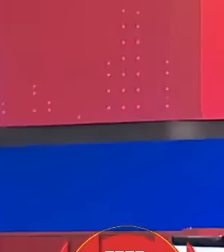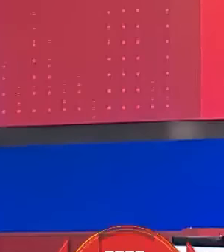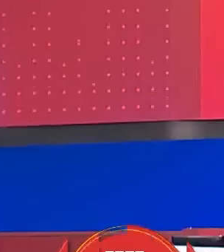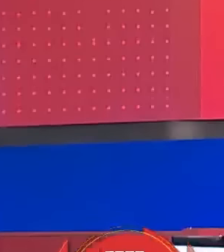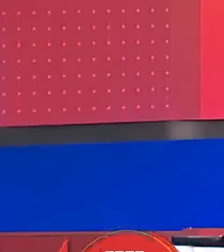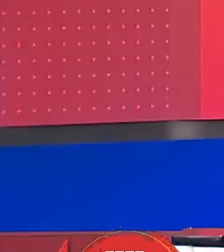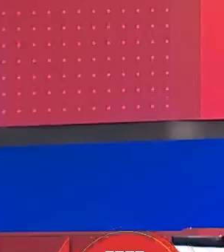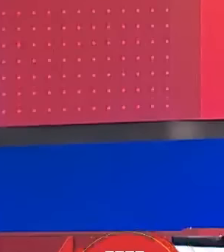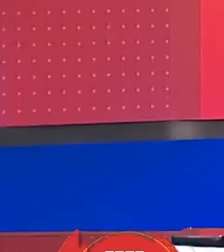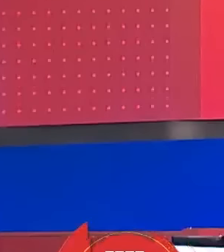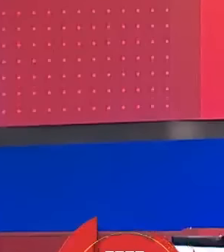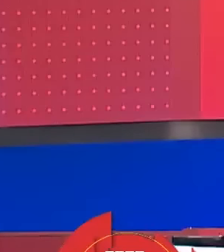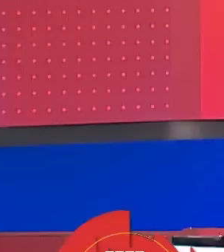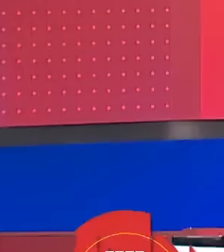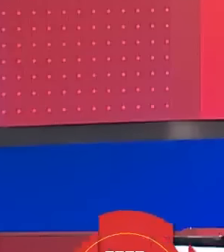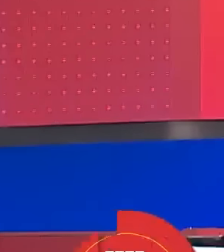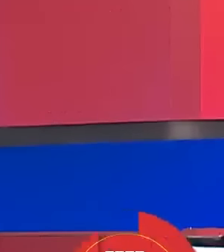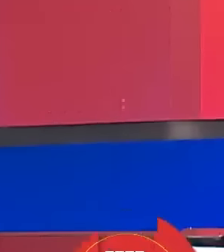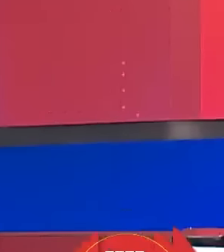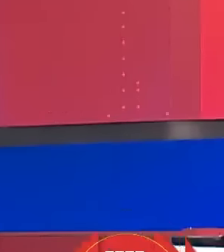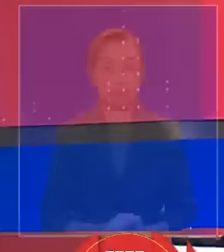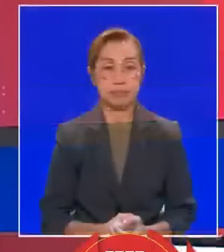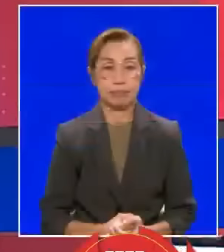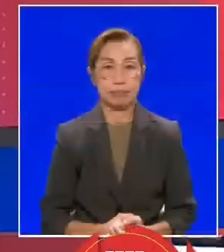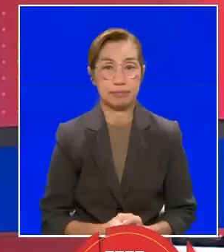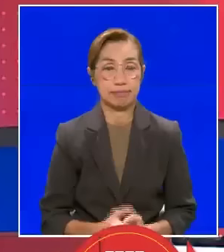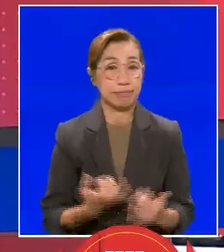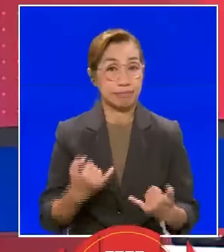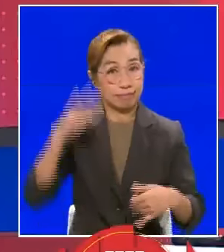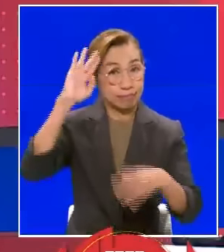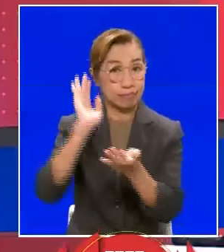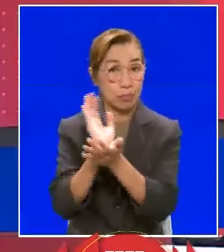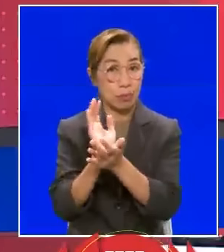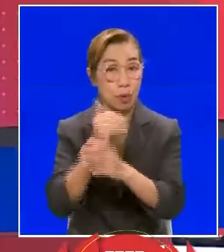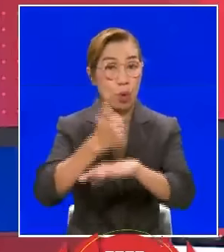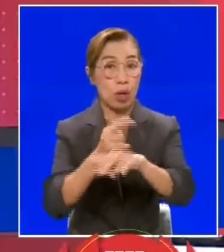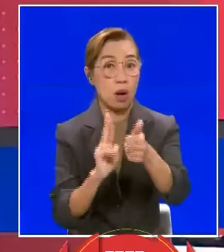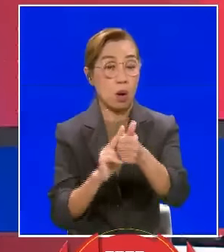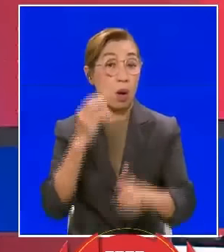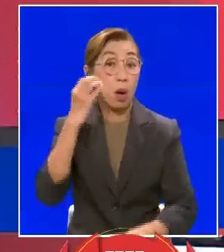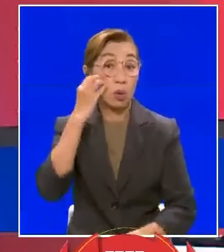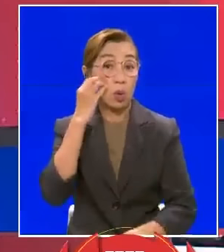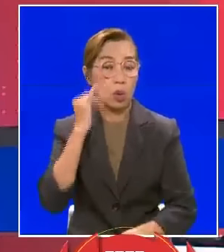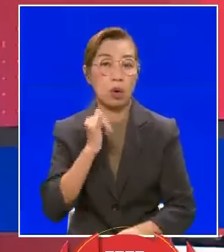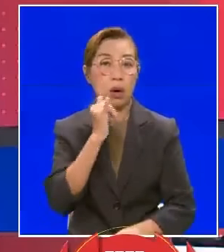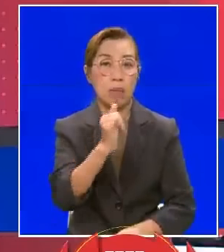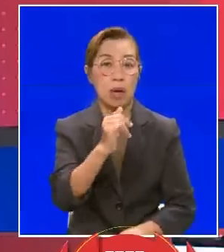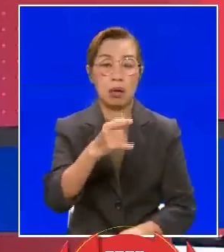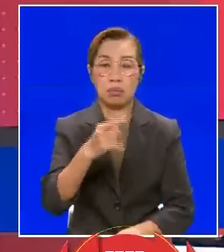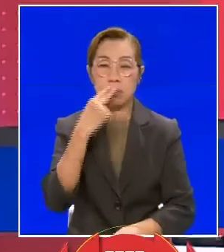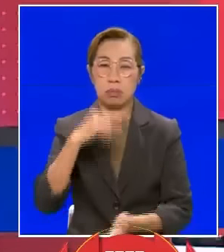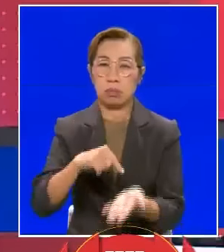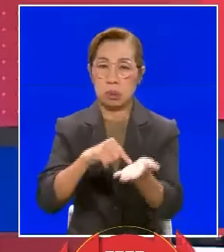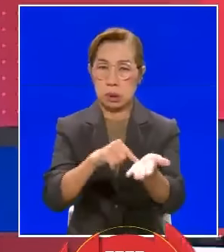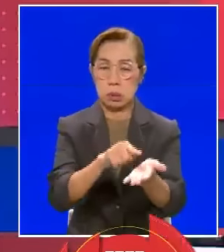ราษฎรนะคะเพื่อให้มีการถอดถอนกรรมการปปช.ที่มีพฤติกรรมทุจริตประพฤติมิชอบค่ะถึงขั้นบอกว่า